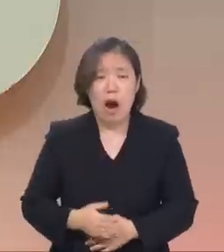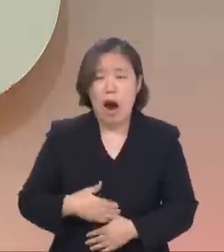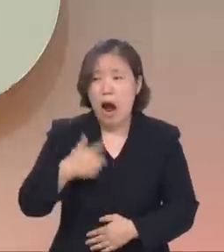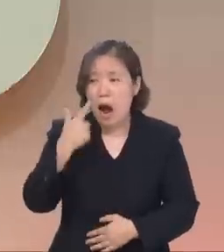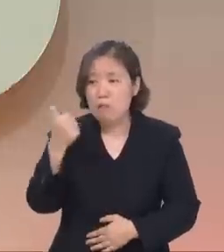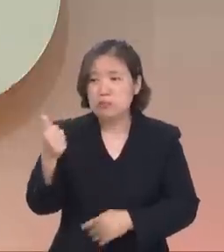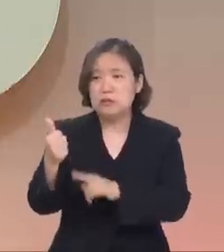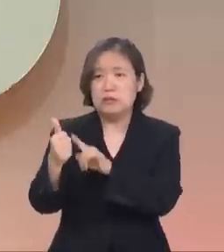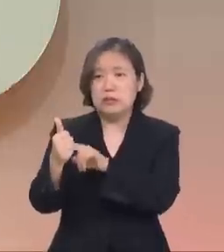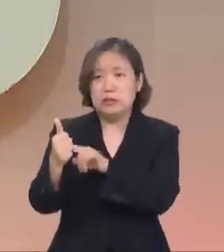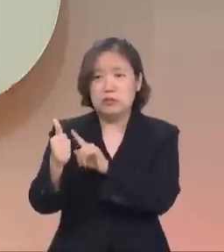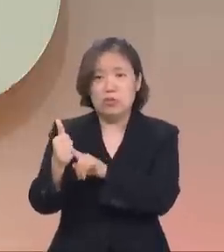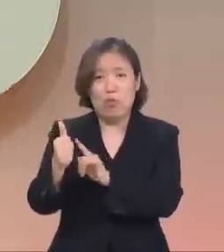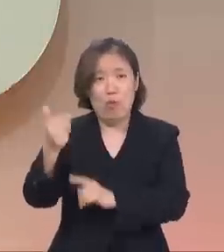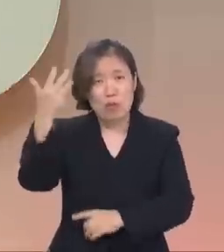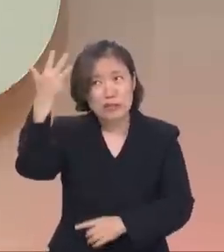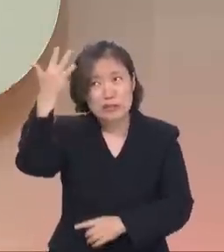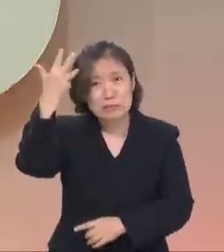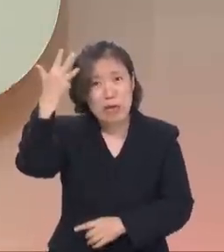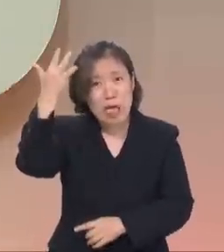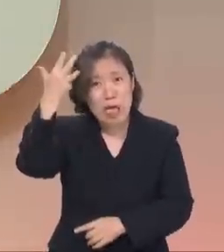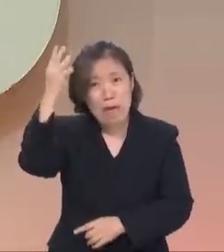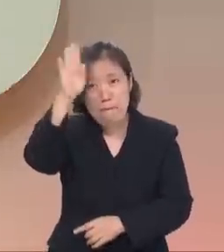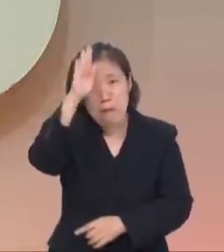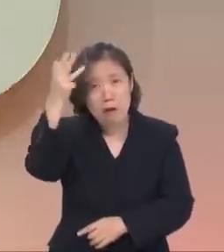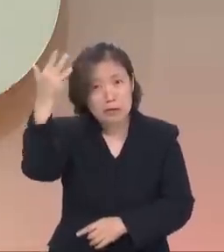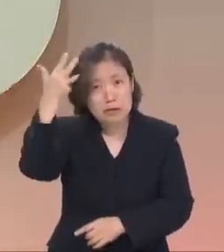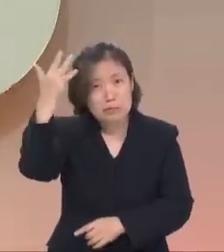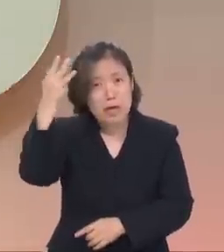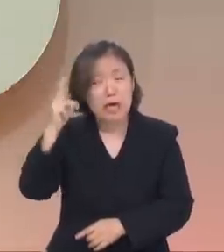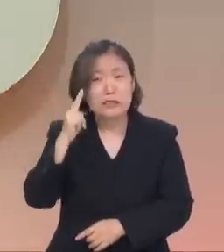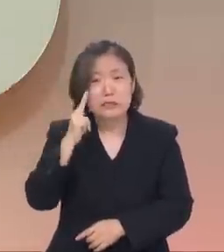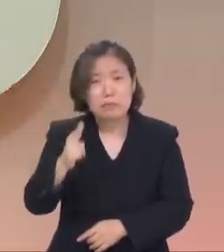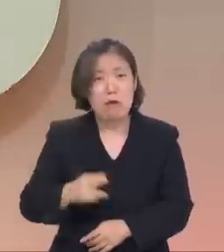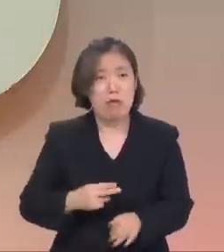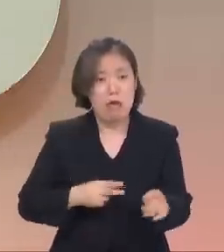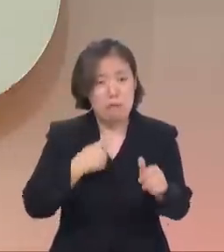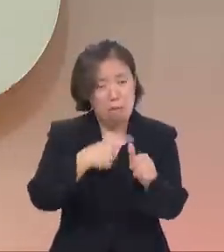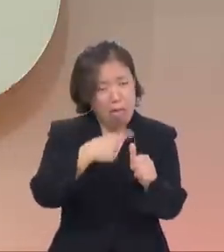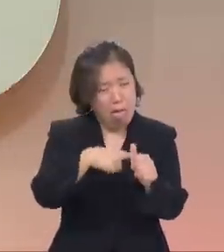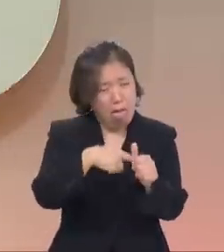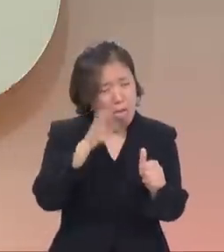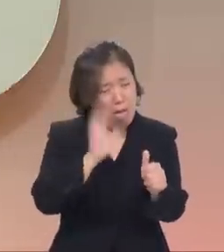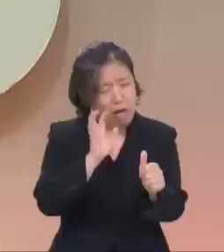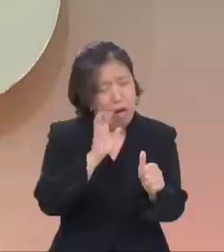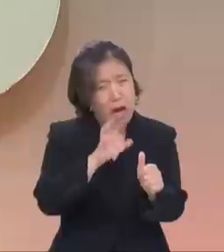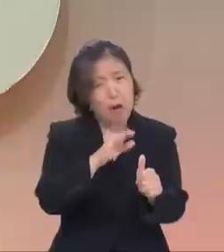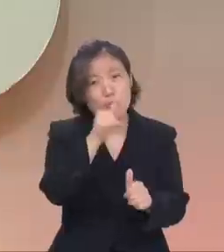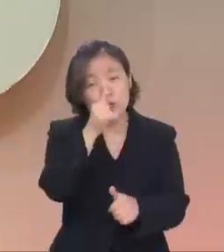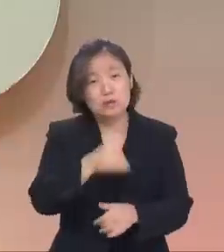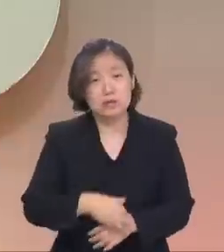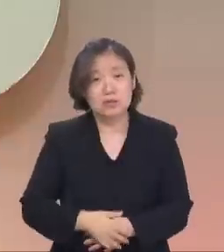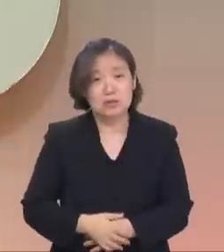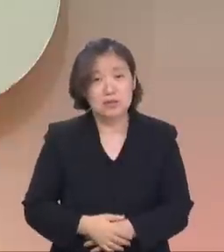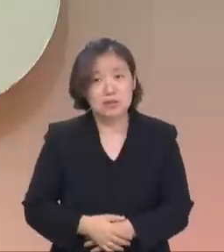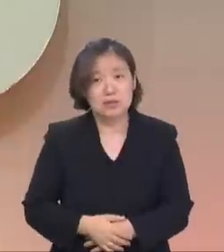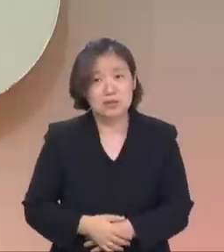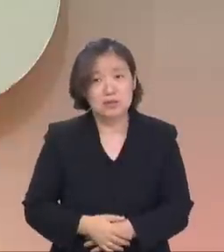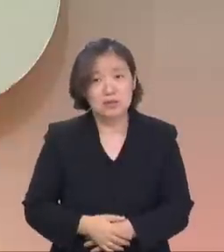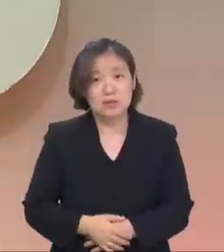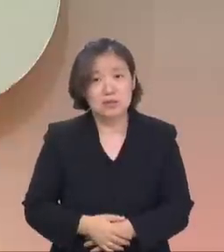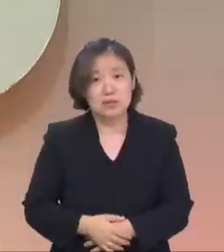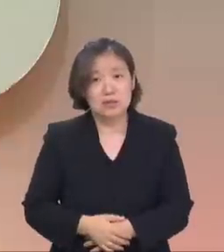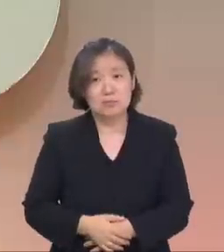시아버지도 시아버지도 그냥 치매가 깊어지셔 가지고 입에 담을 수도 없는 소리를 막 내뱉고 계시지 뭐